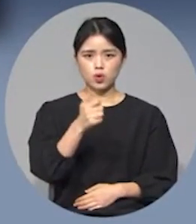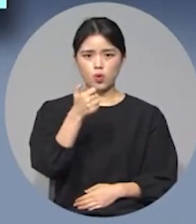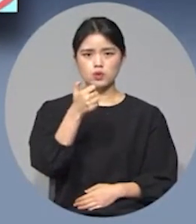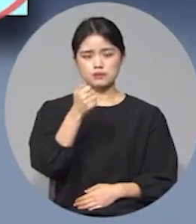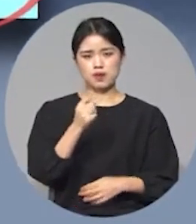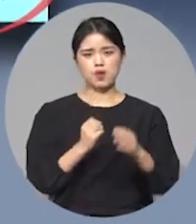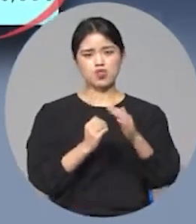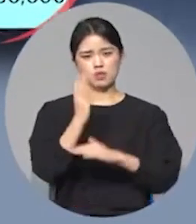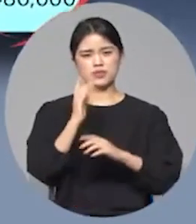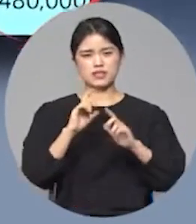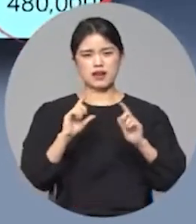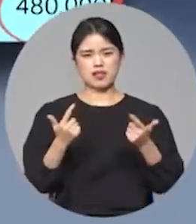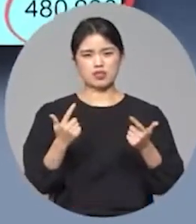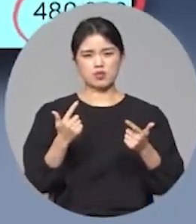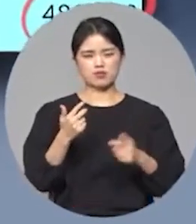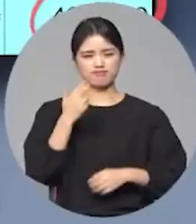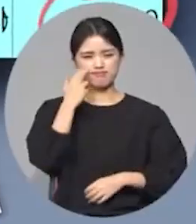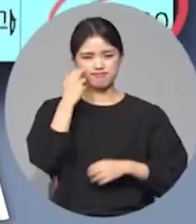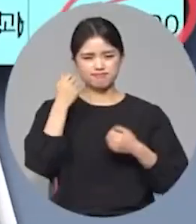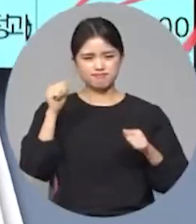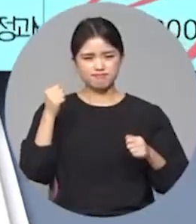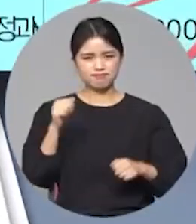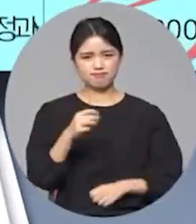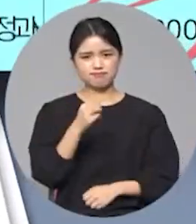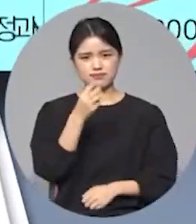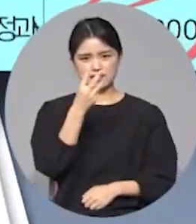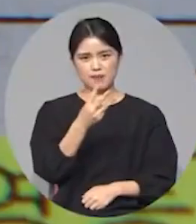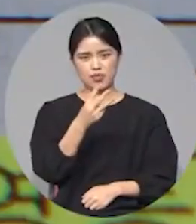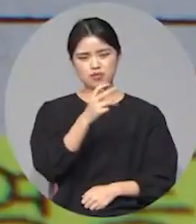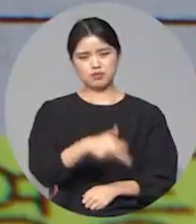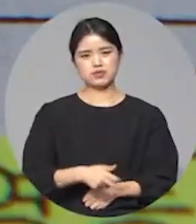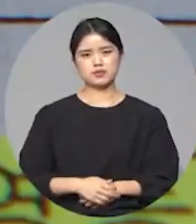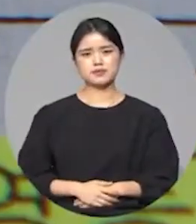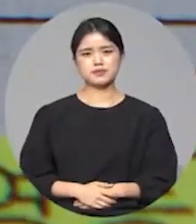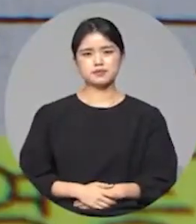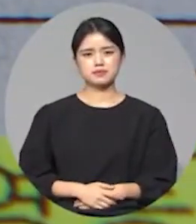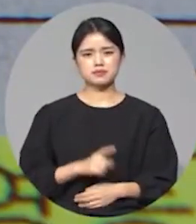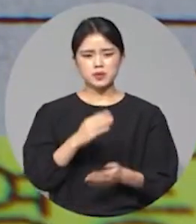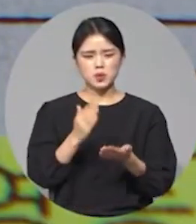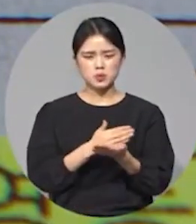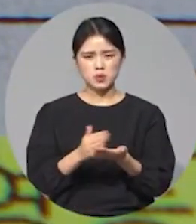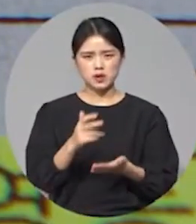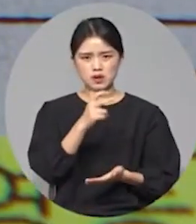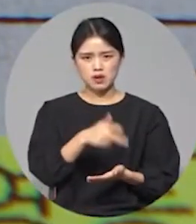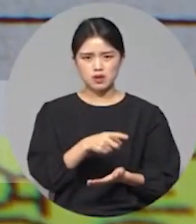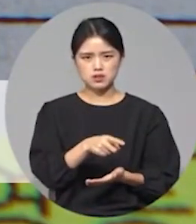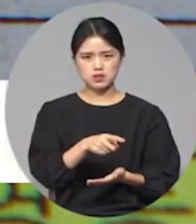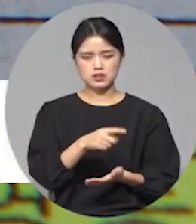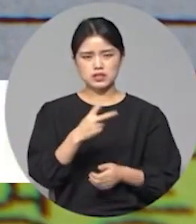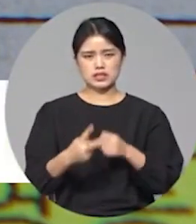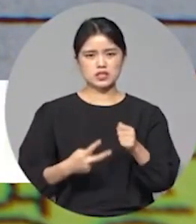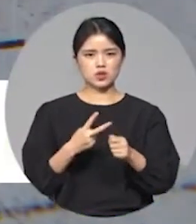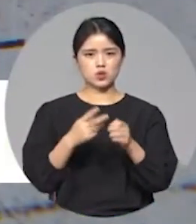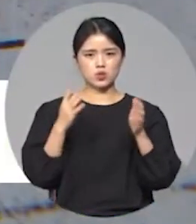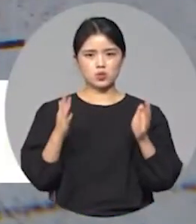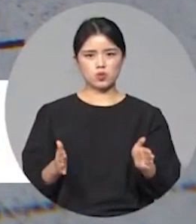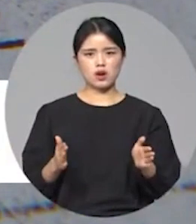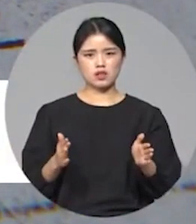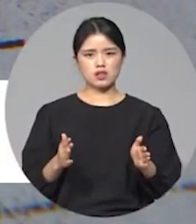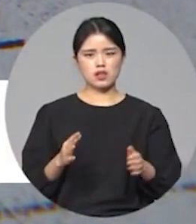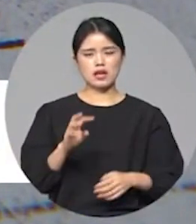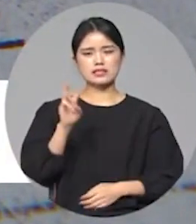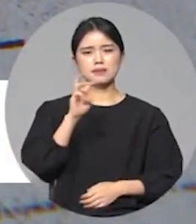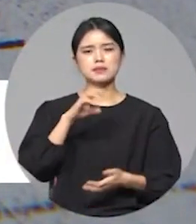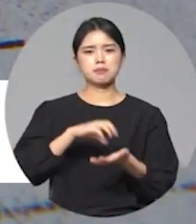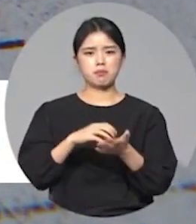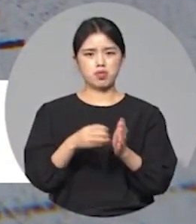50만 원을 넘지 않도록 애쓴 흔적이 역력합니다. 이런 쪼개기 결제는 최근 2년 동안에만 무려